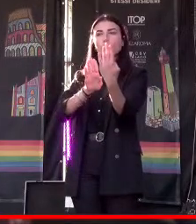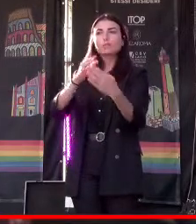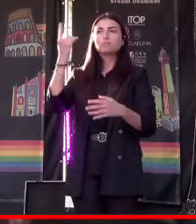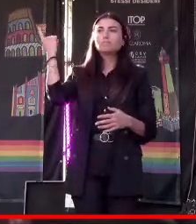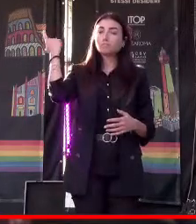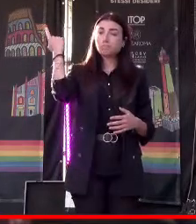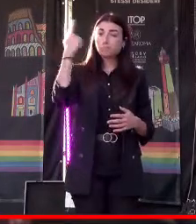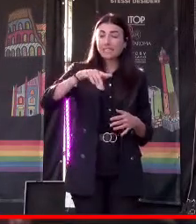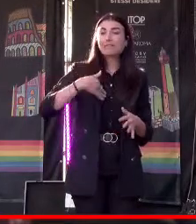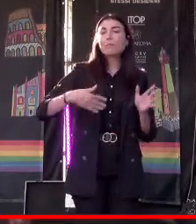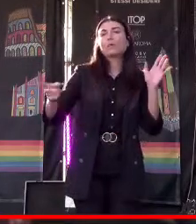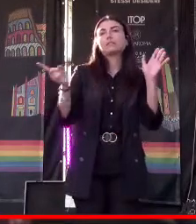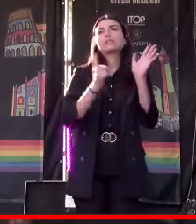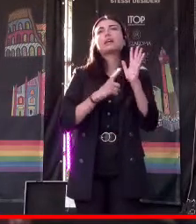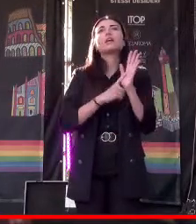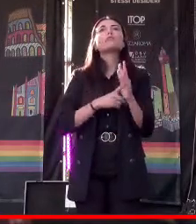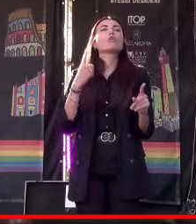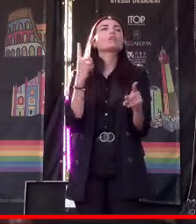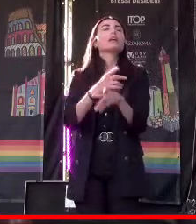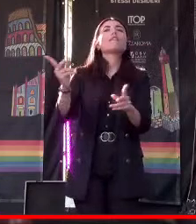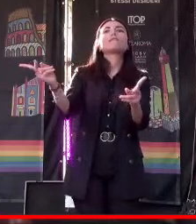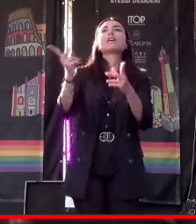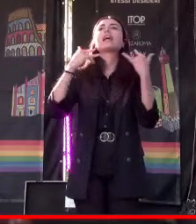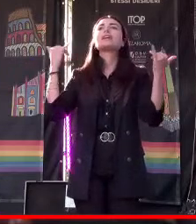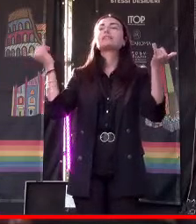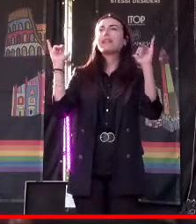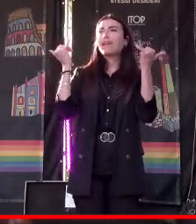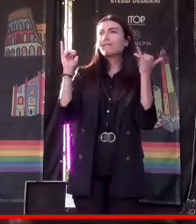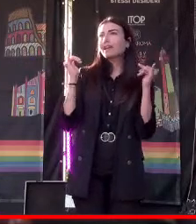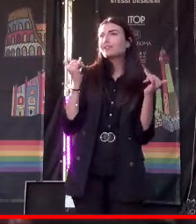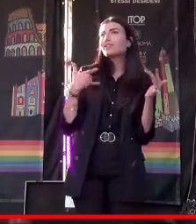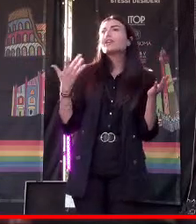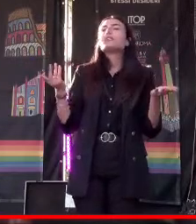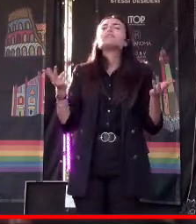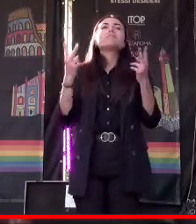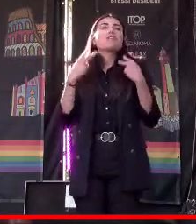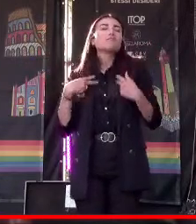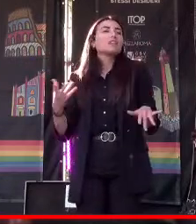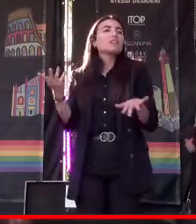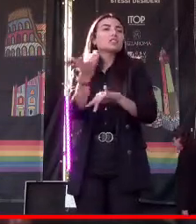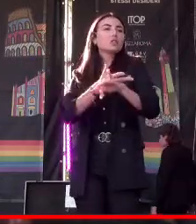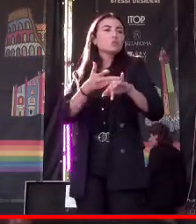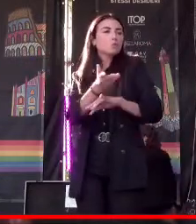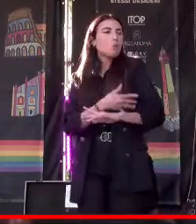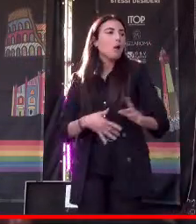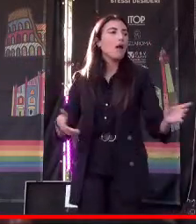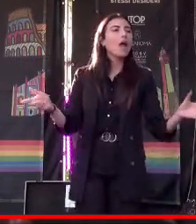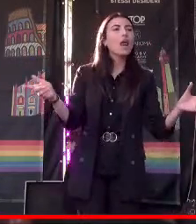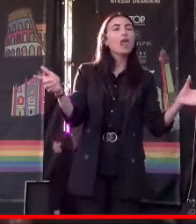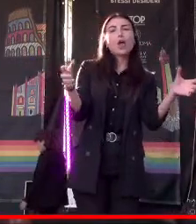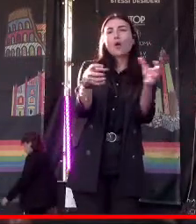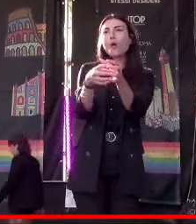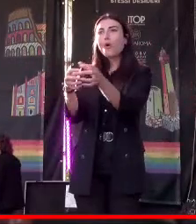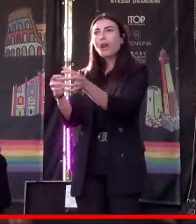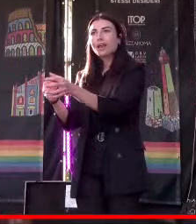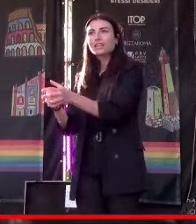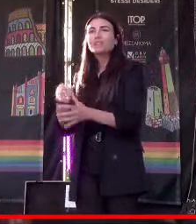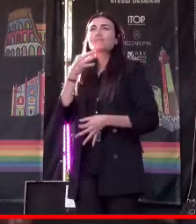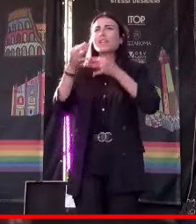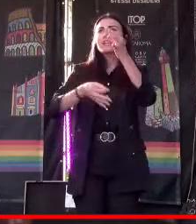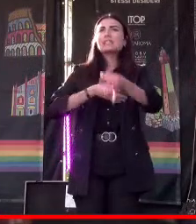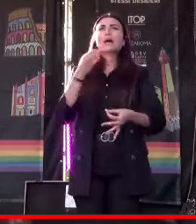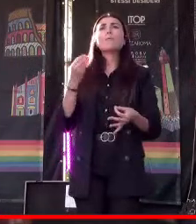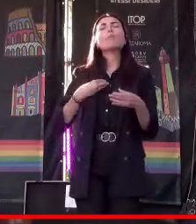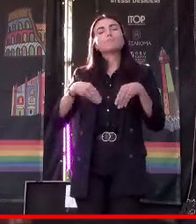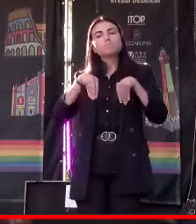persona che ha diritto ad essere felice, a divertirsi, a avere una vita sessuale, relazionale, collettiva, quindi ad essere parte attiva della